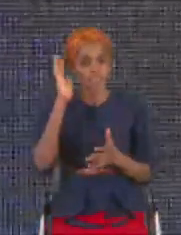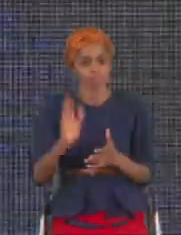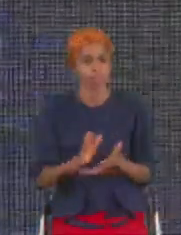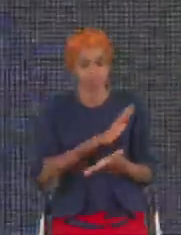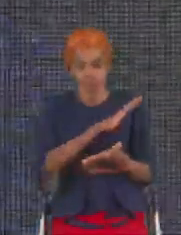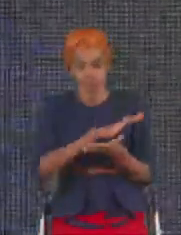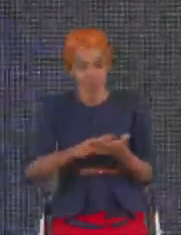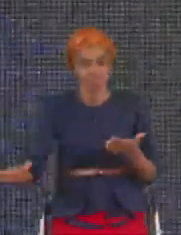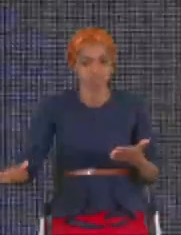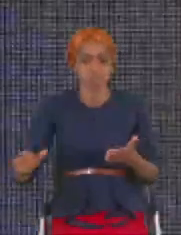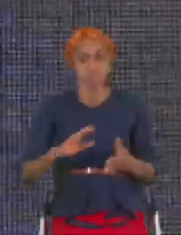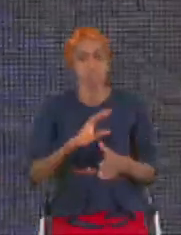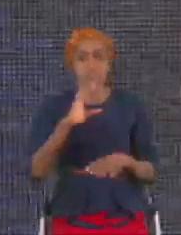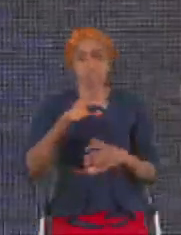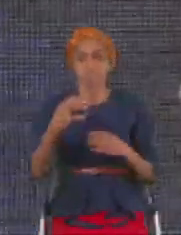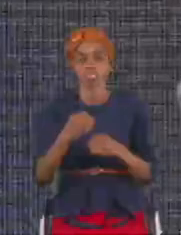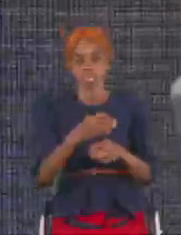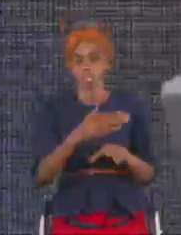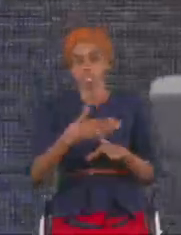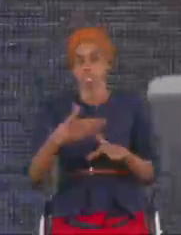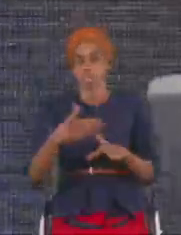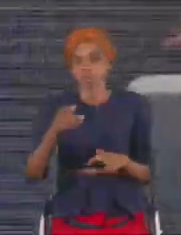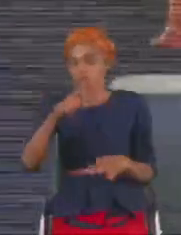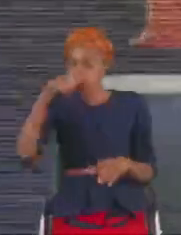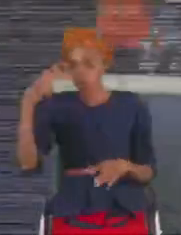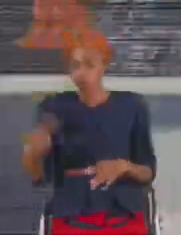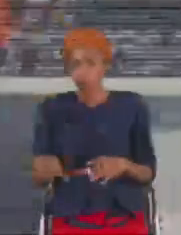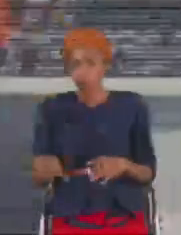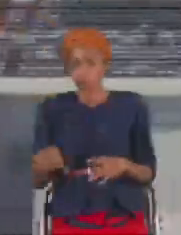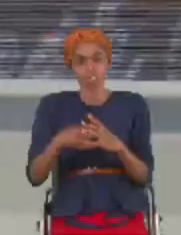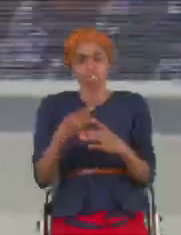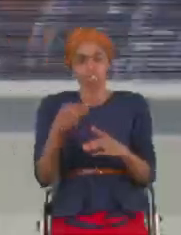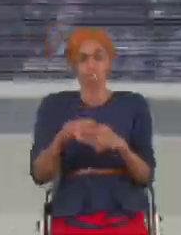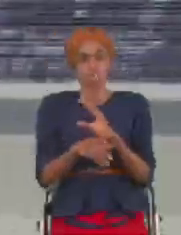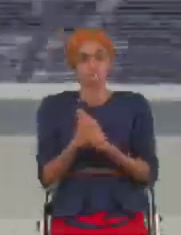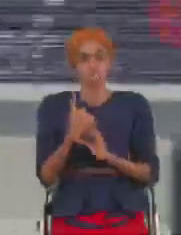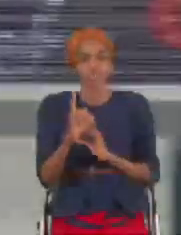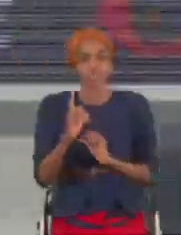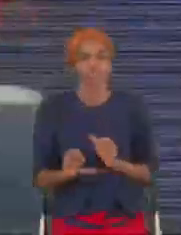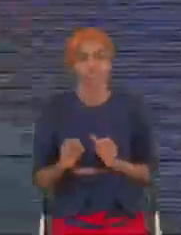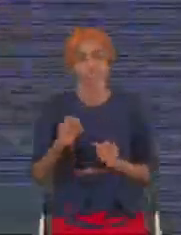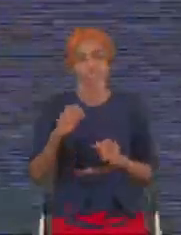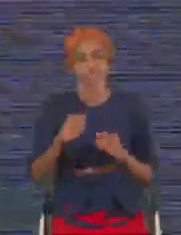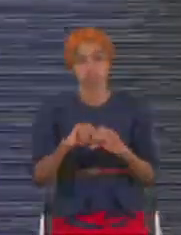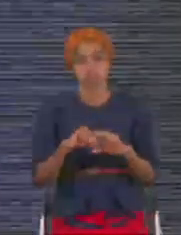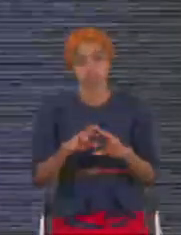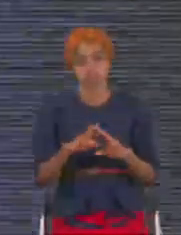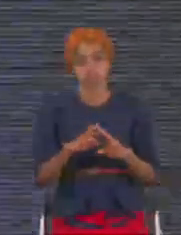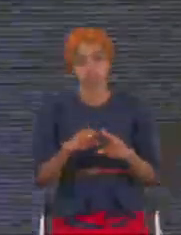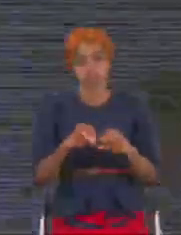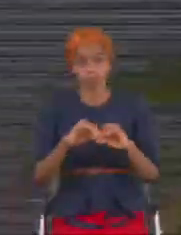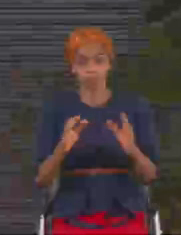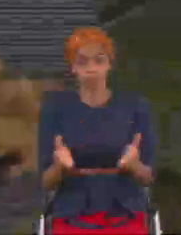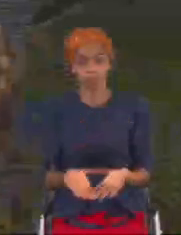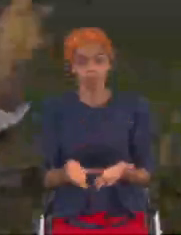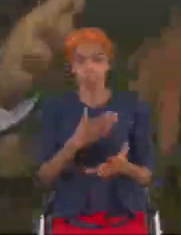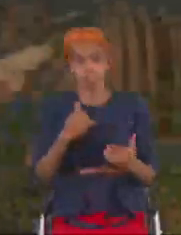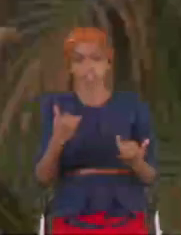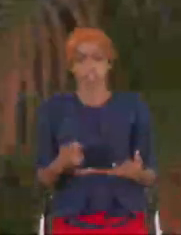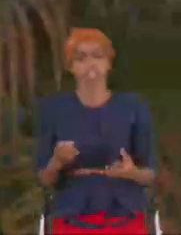la corruption de la société quand vous venez au seigneur et que dieu touche votre vie